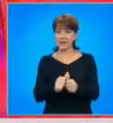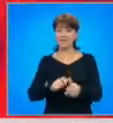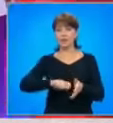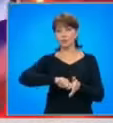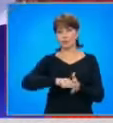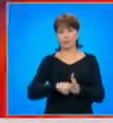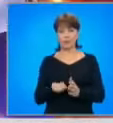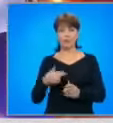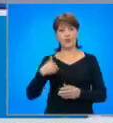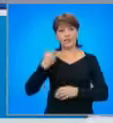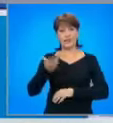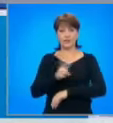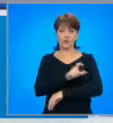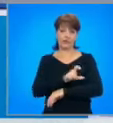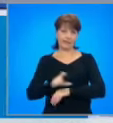седмица.